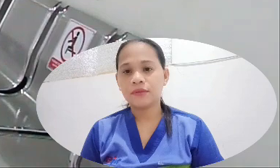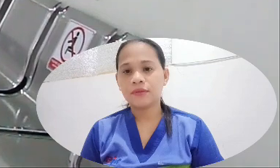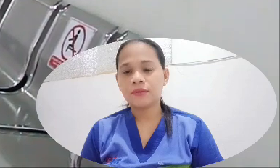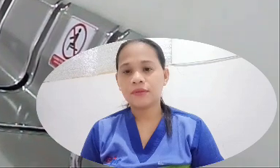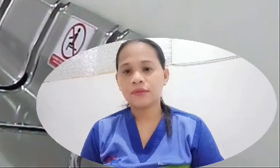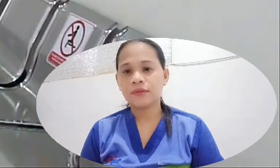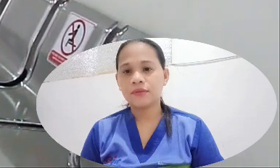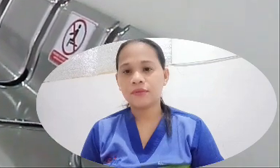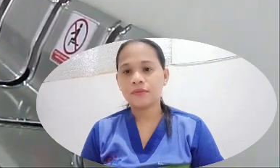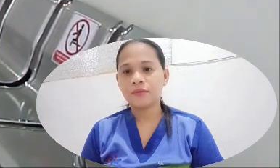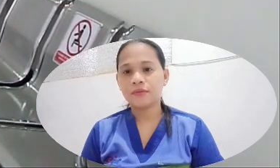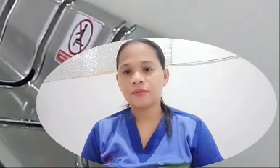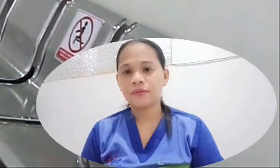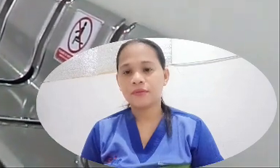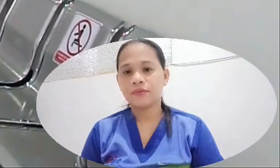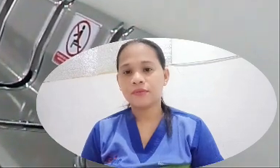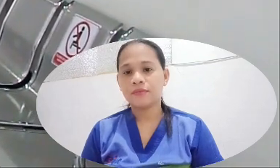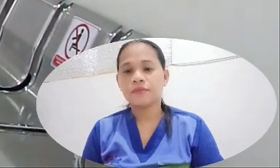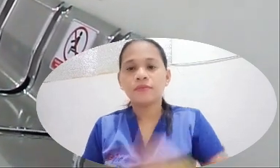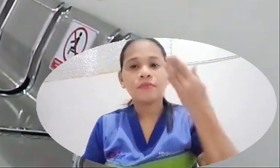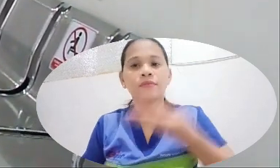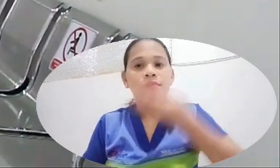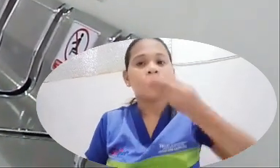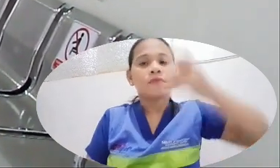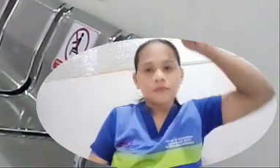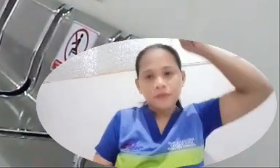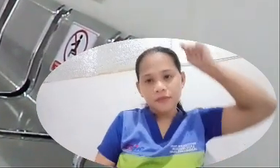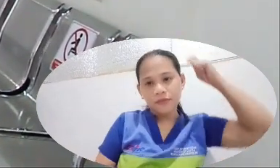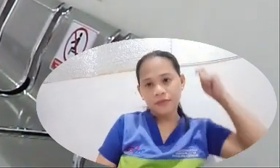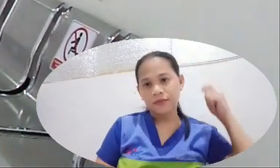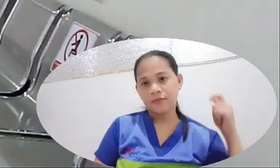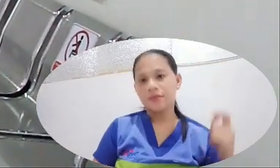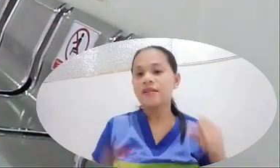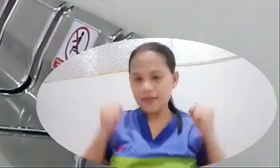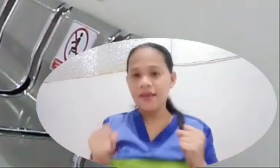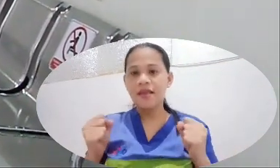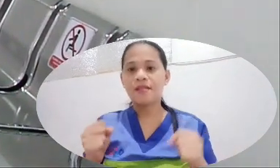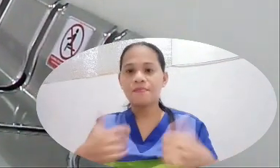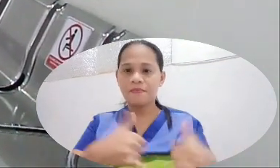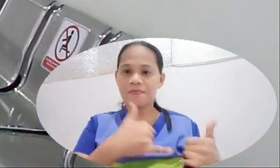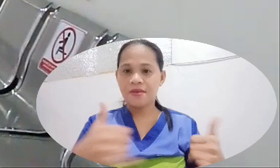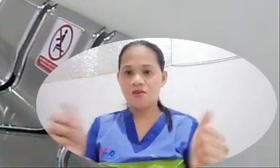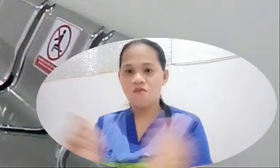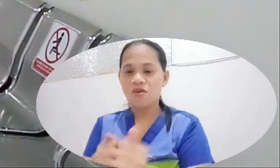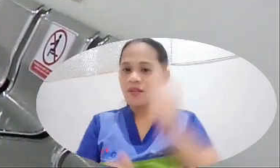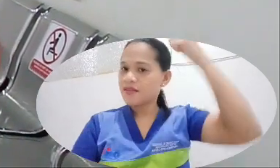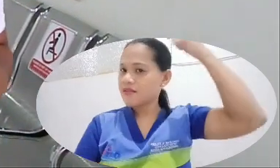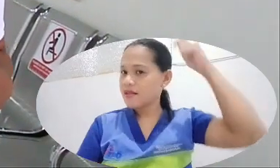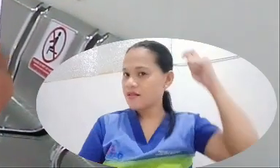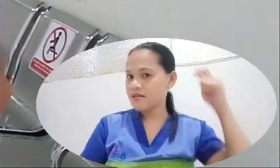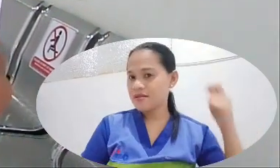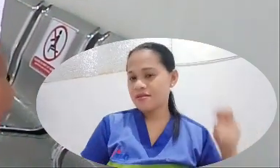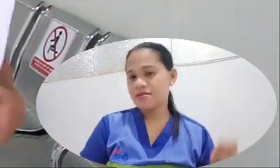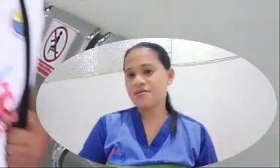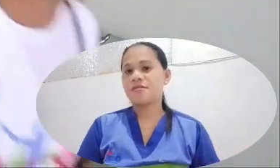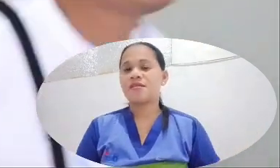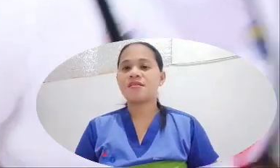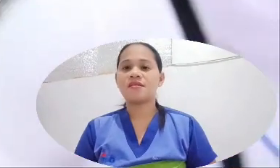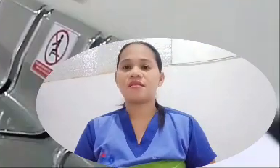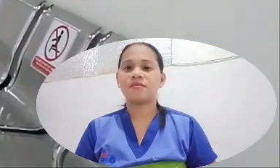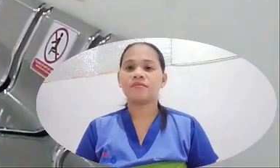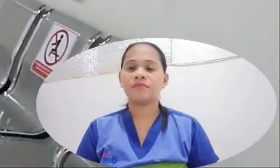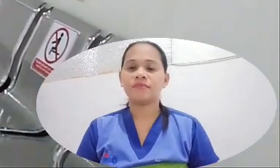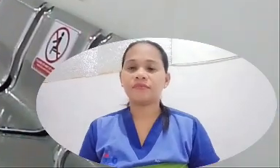Uy, ang bango na Tenten ah. Ang bagong ligo, pwede nang kalaro yan. Oo nga. Mukhang naliligo na. Ang